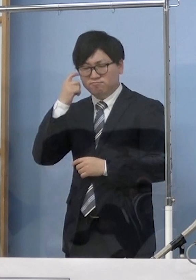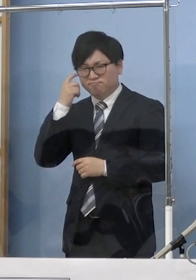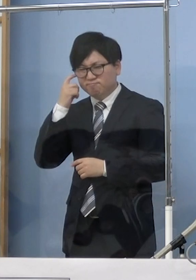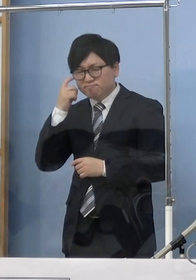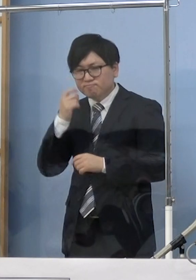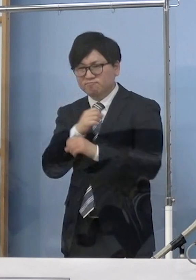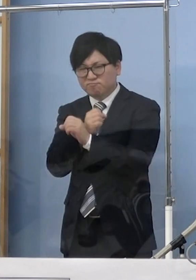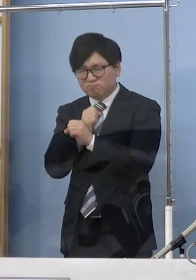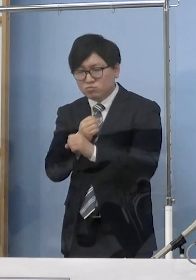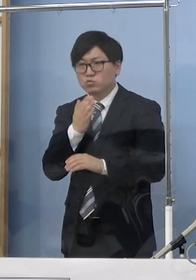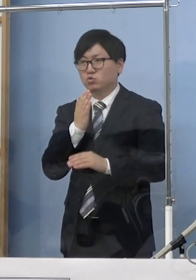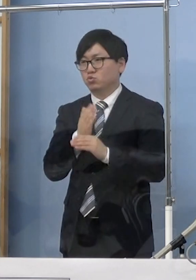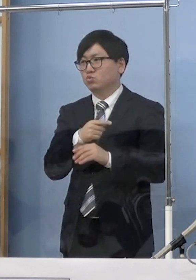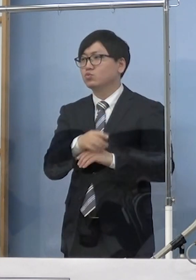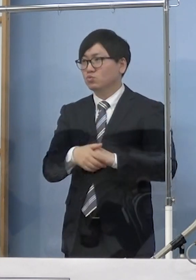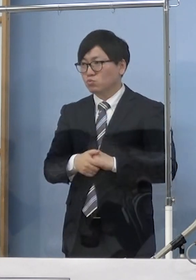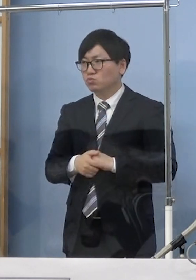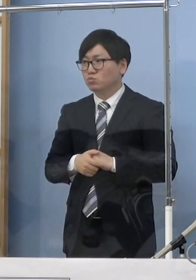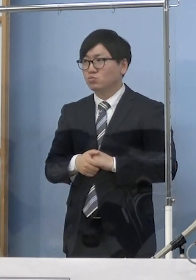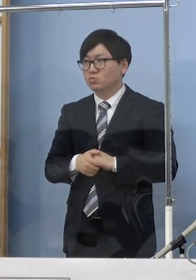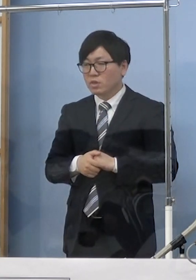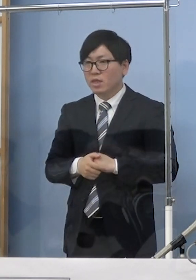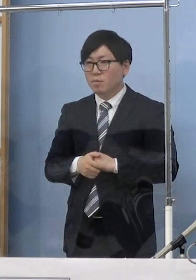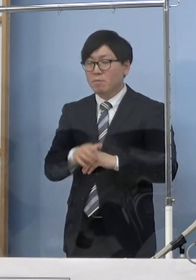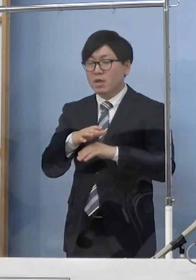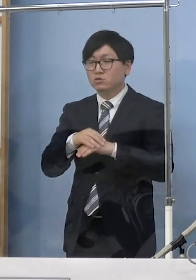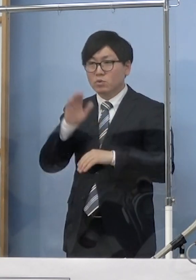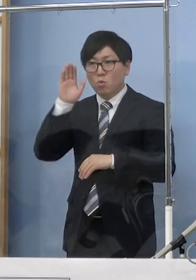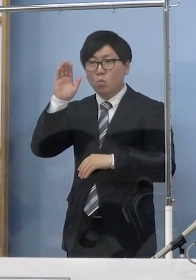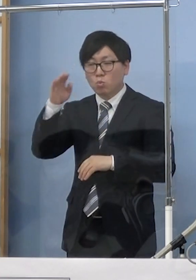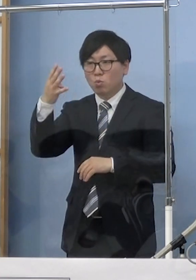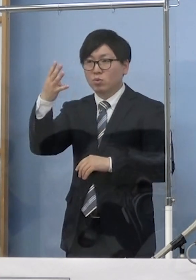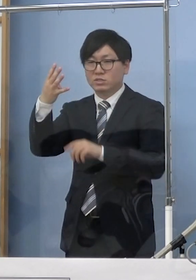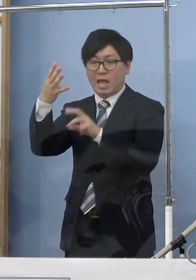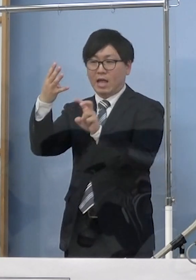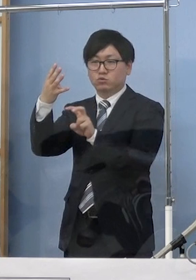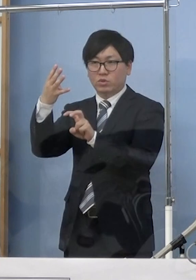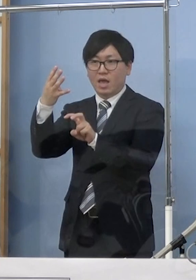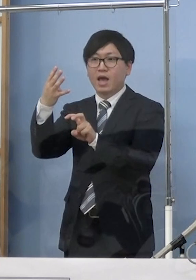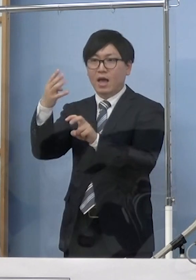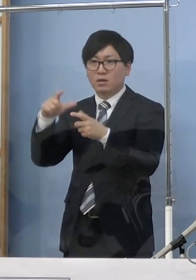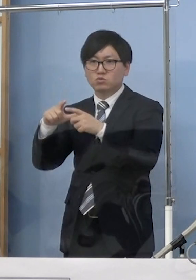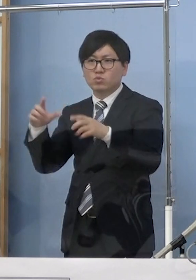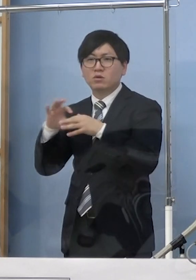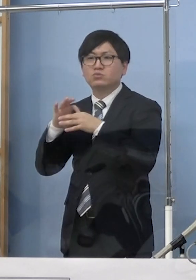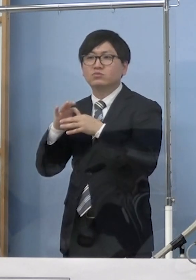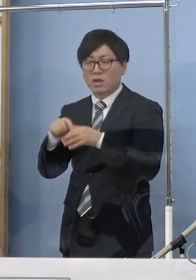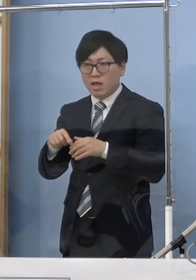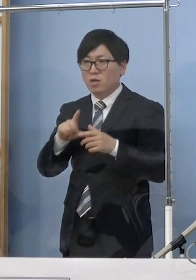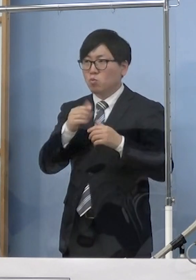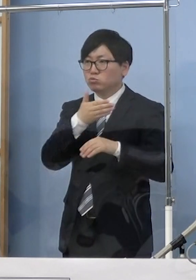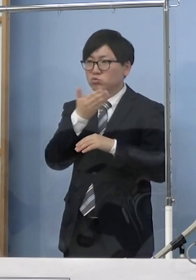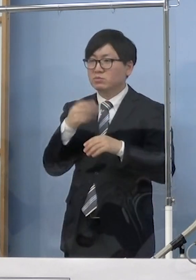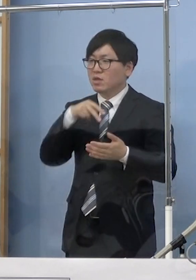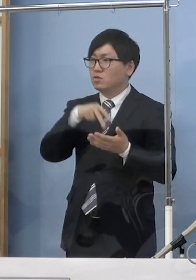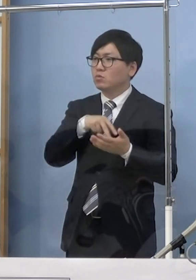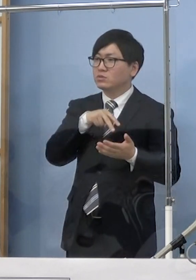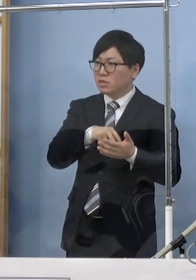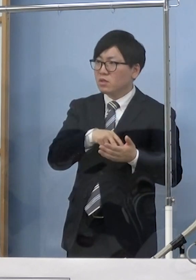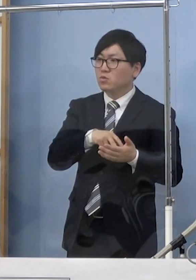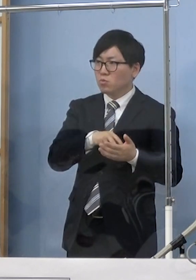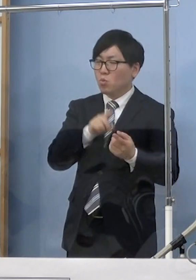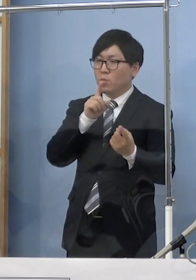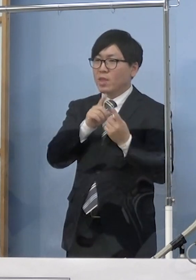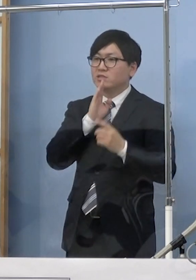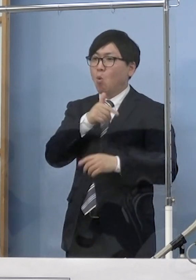、まずは20日に向けて、で20日にはですからそうしたことで徳島県としてのコロナの対策本部、これを